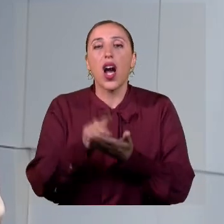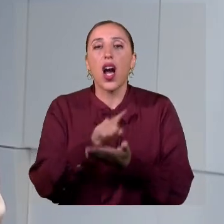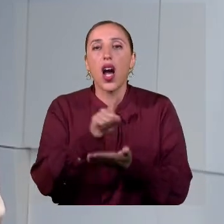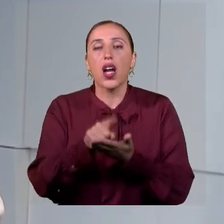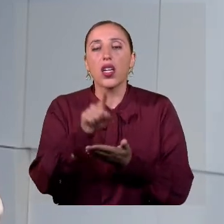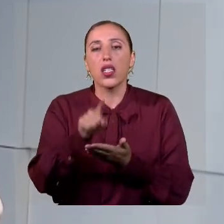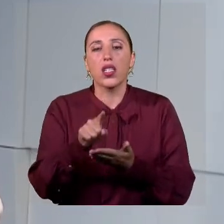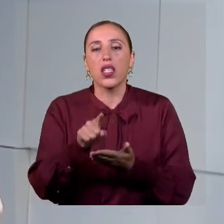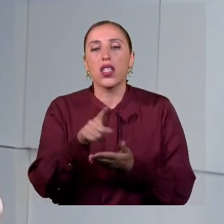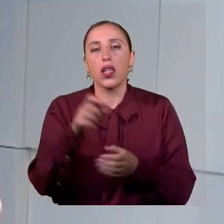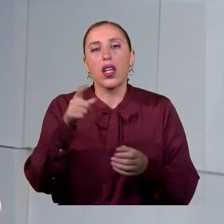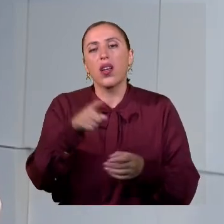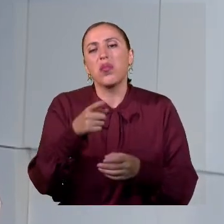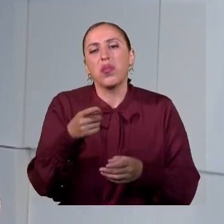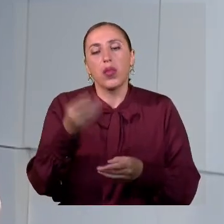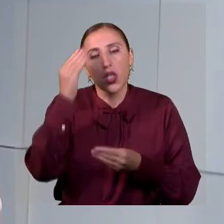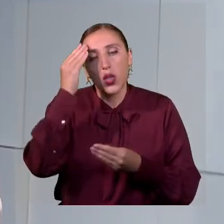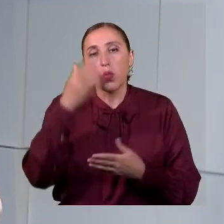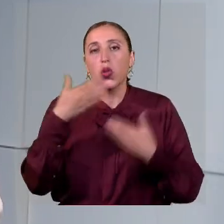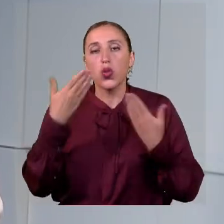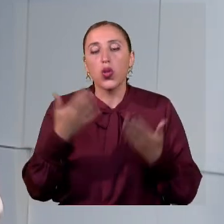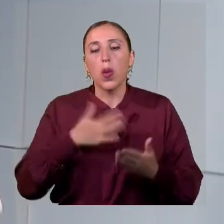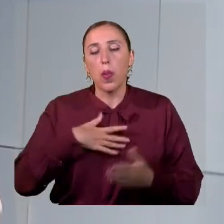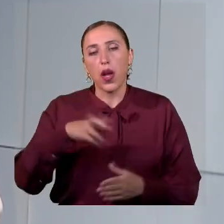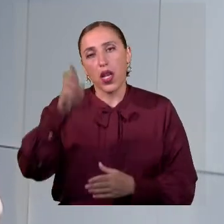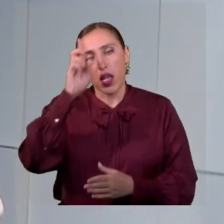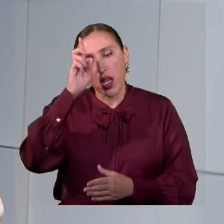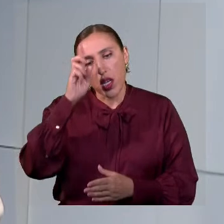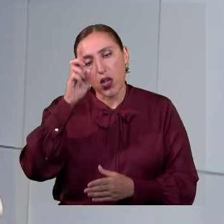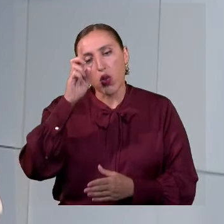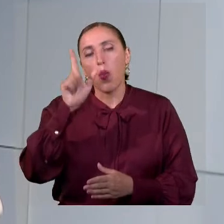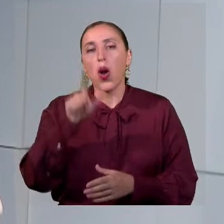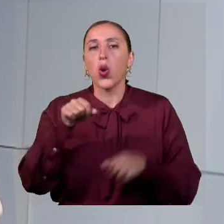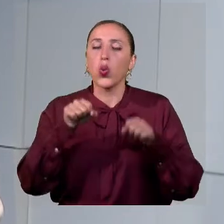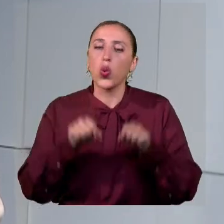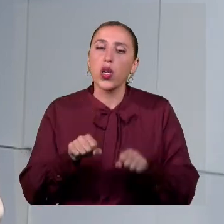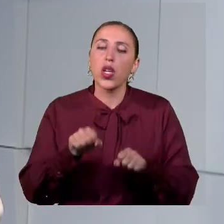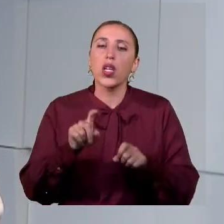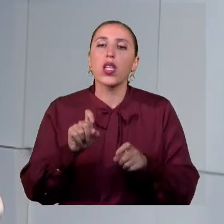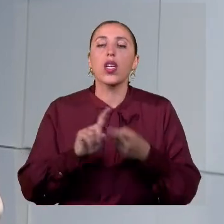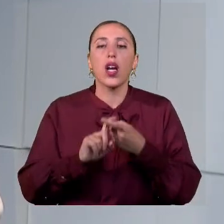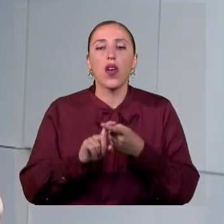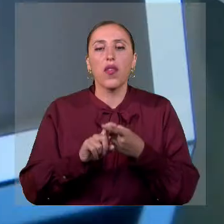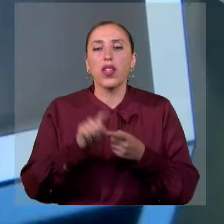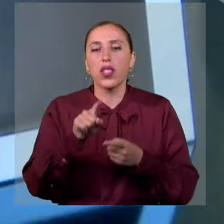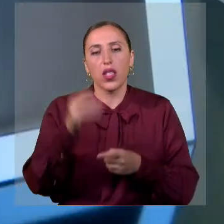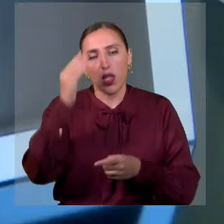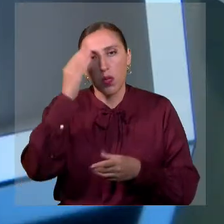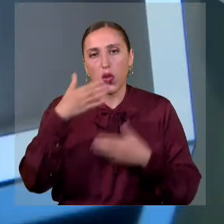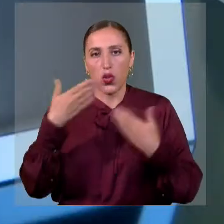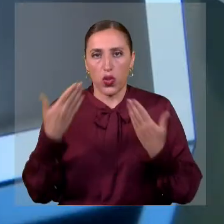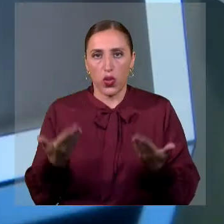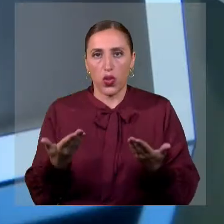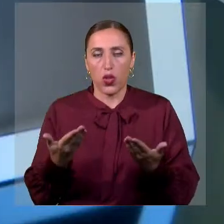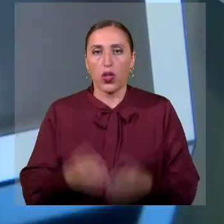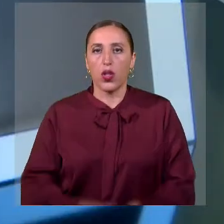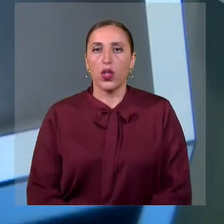անտեղին, մեր երկրի, պետականության, մարդու իրավունքների արժեհամակարգի համար։ Որ բանը հասներ